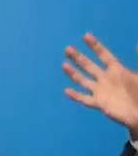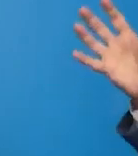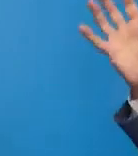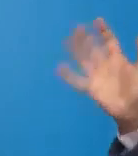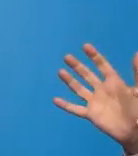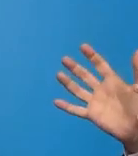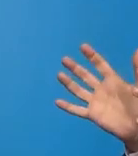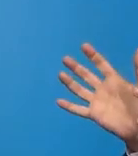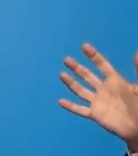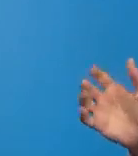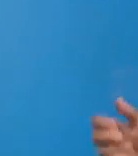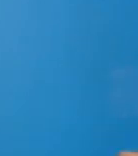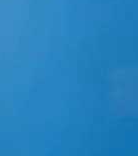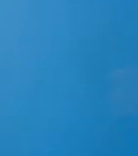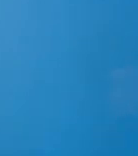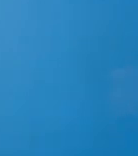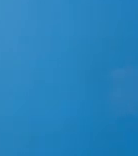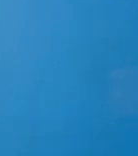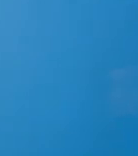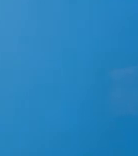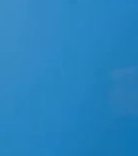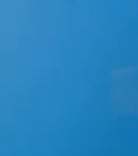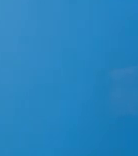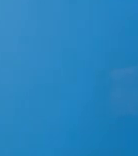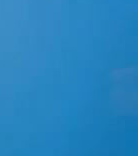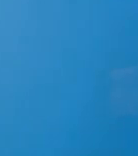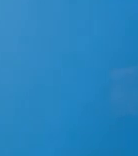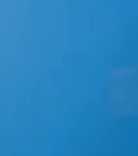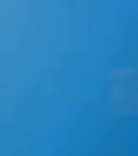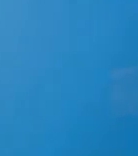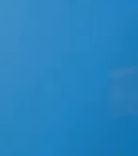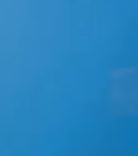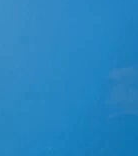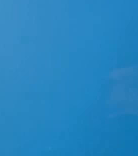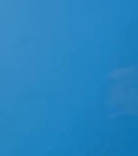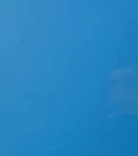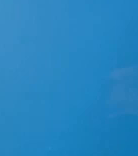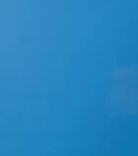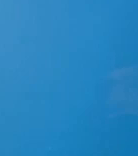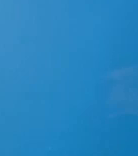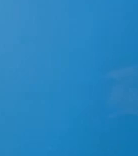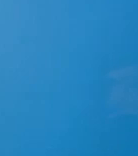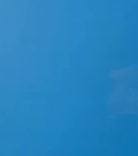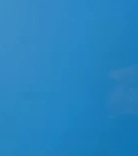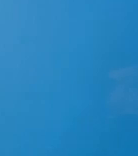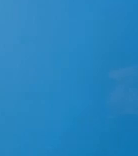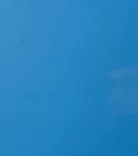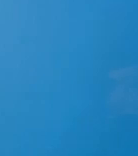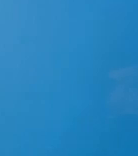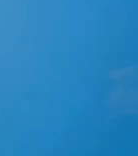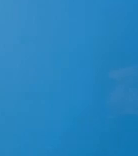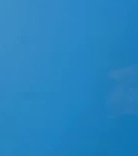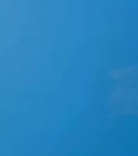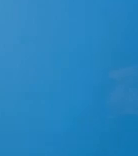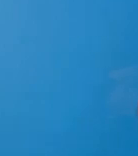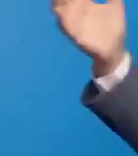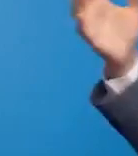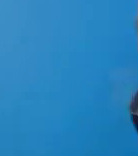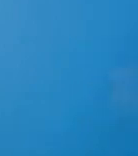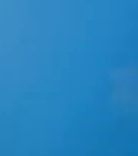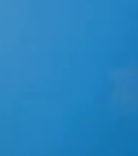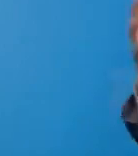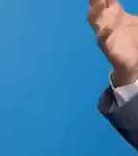प्रवक्ताले जुन यो सरकारले गरेको काम र यो चिन्तित व्यक्तिहरू बिचको यो कडीको काम गरिराख्नु भएको छ,